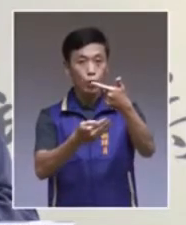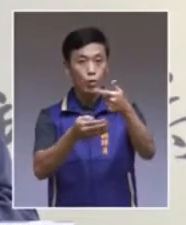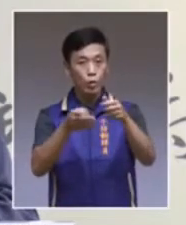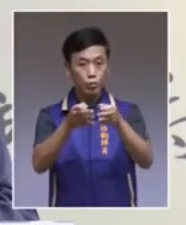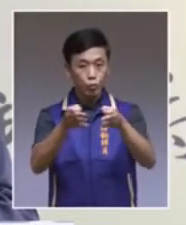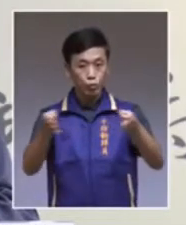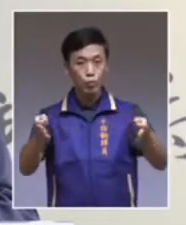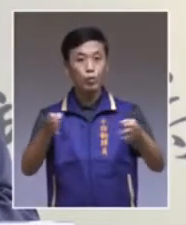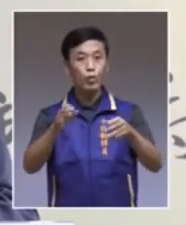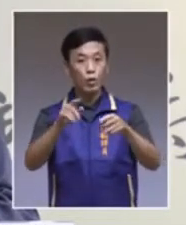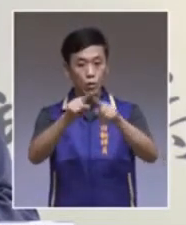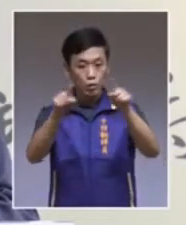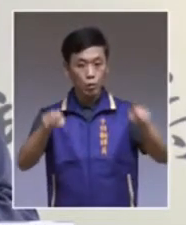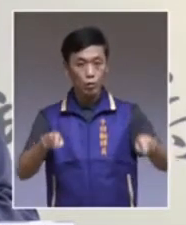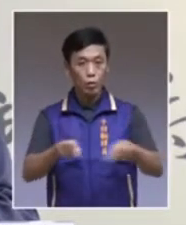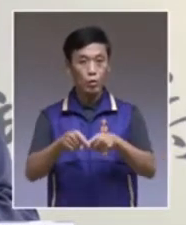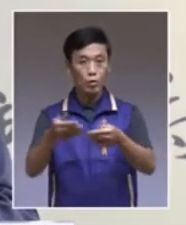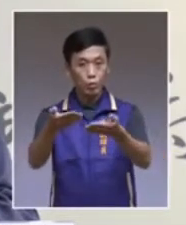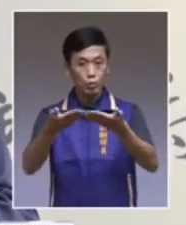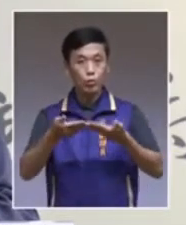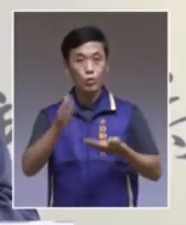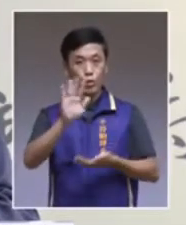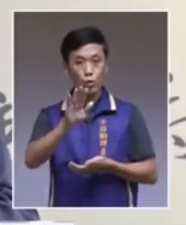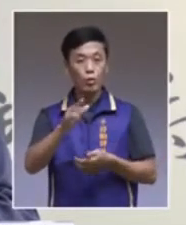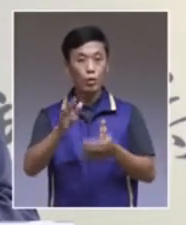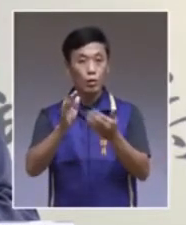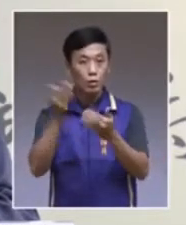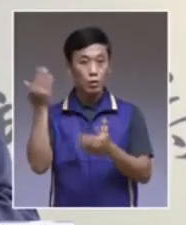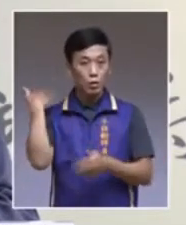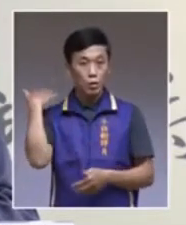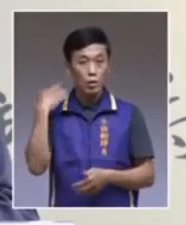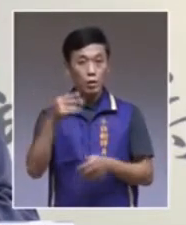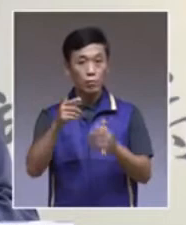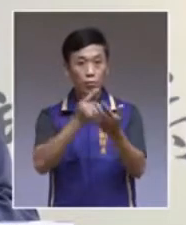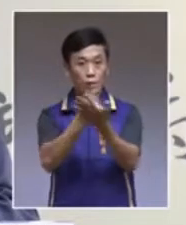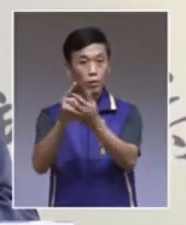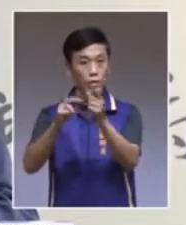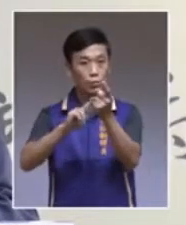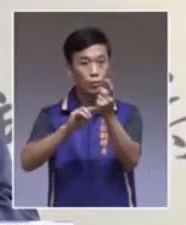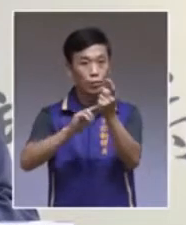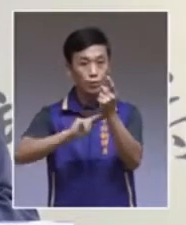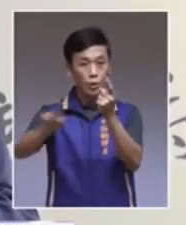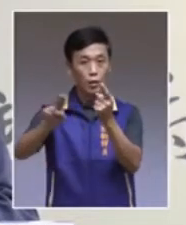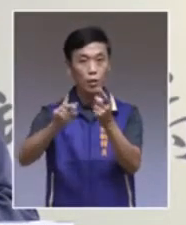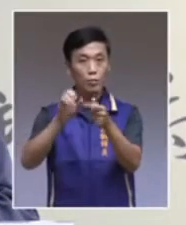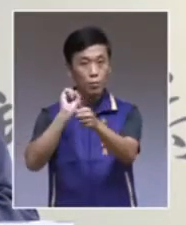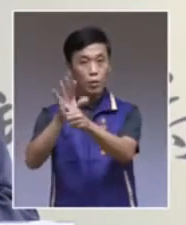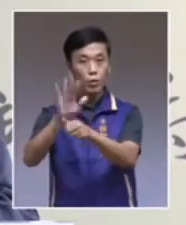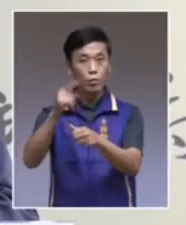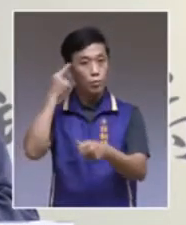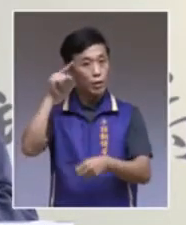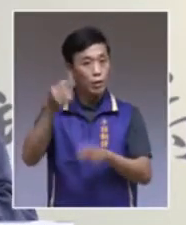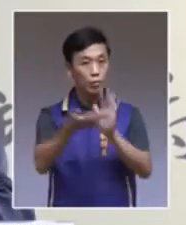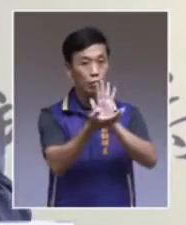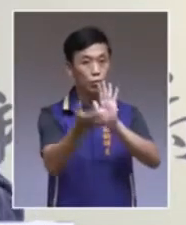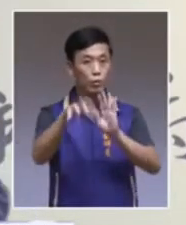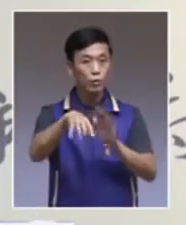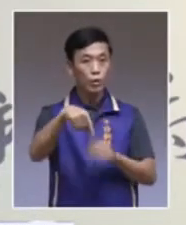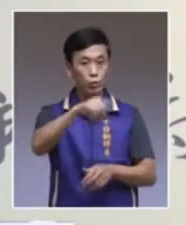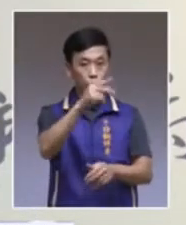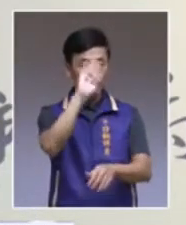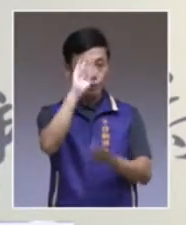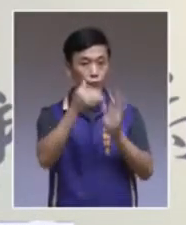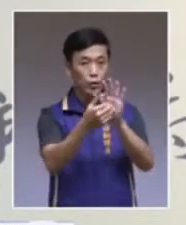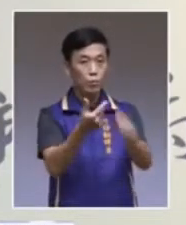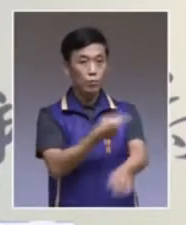册之后，也在日前已经全部简讯通知，在明天会在展览馆这边进行接种，总